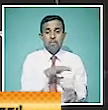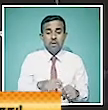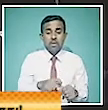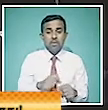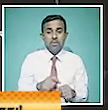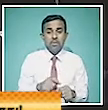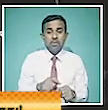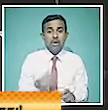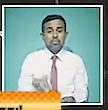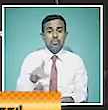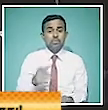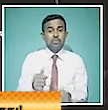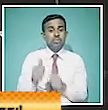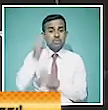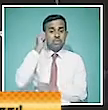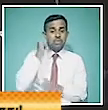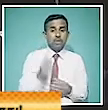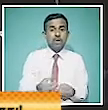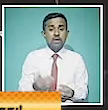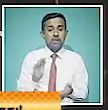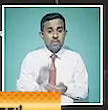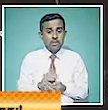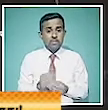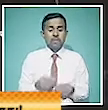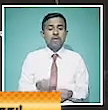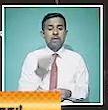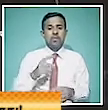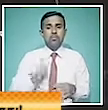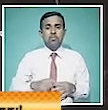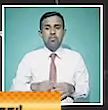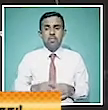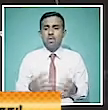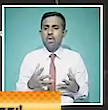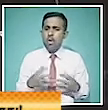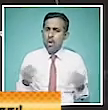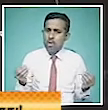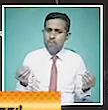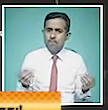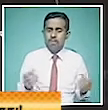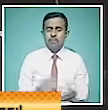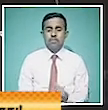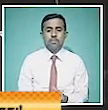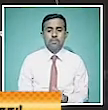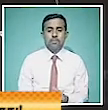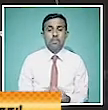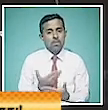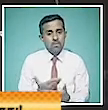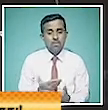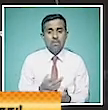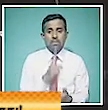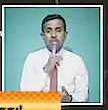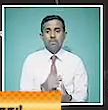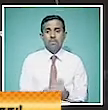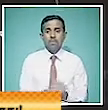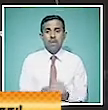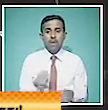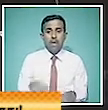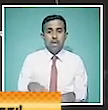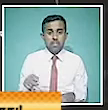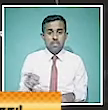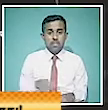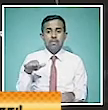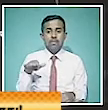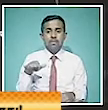அதனை கொடுங்கள், ஒரு பிரச்சனையும் இல்லை. அதோடு என்ன பிரச்சனை தீர்ந்துவிடும் என்பதை இந்த இடத்திலே நான் சொல்லிக் கொண்டு, இன்று சில இடங்களில்